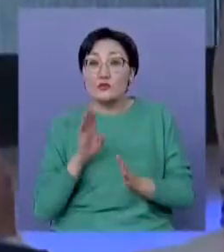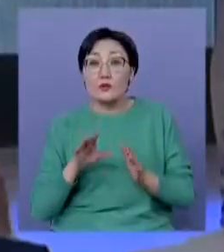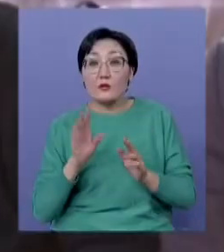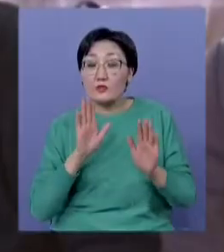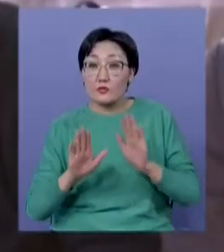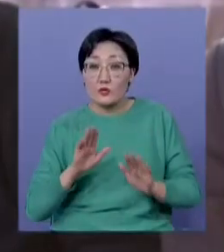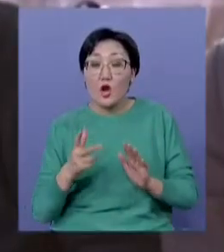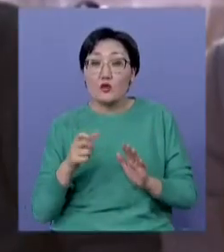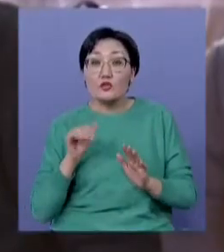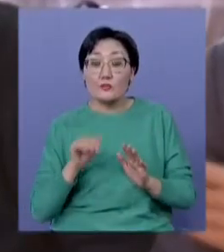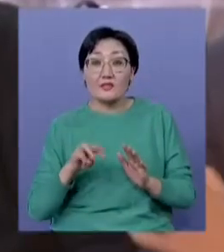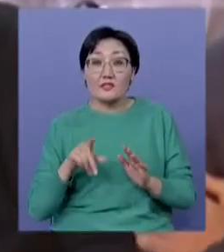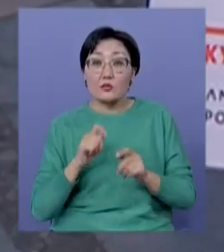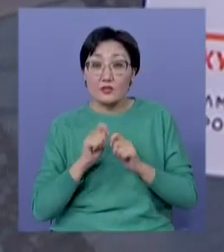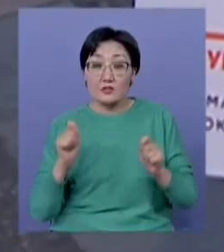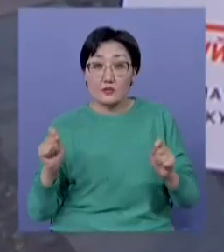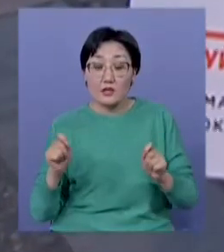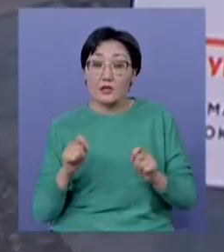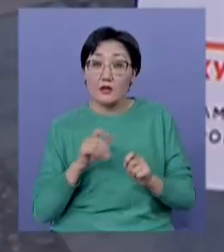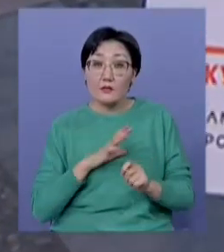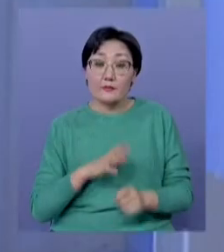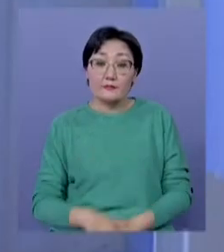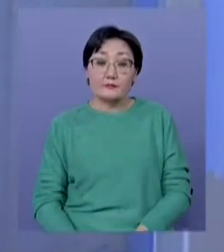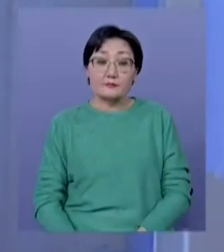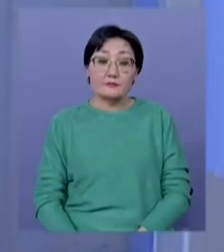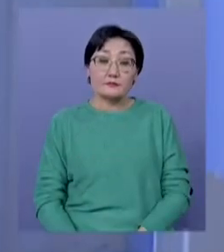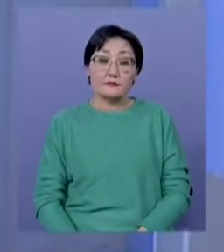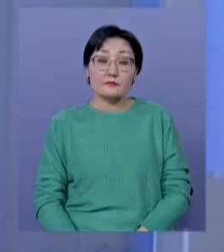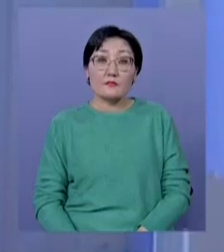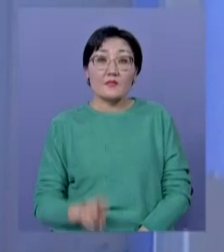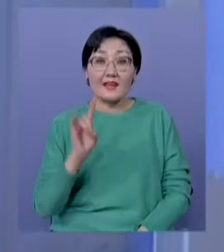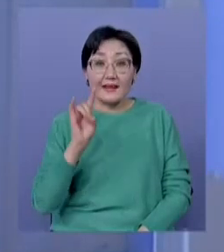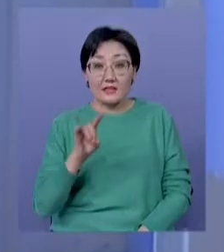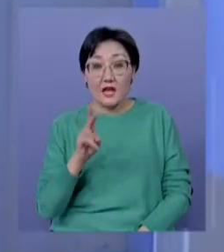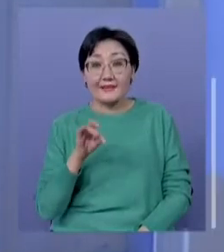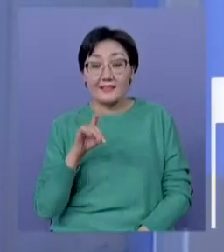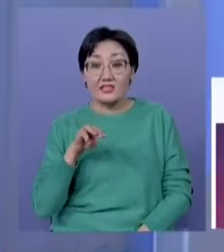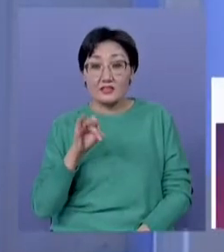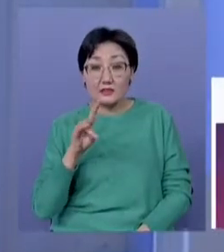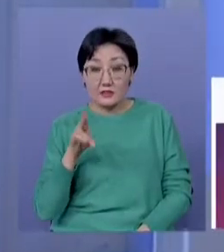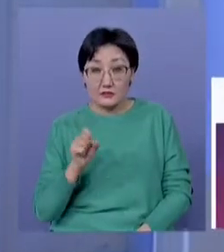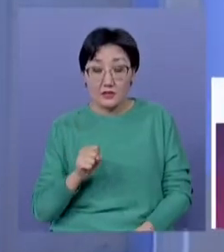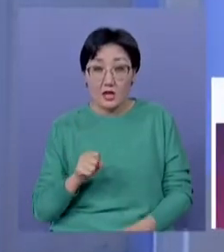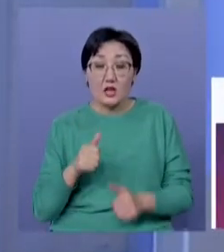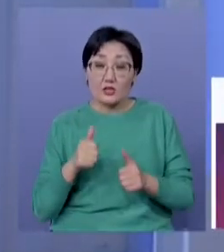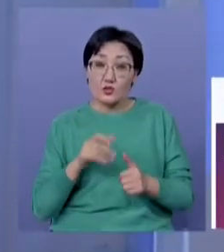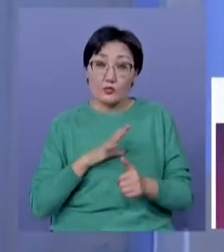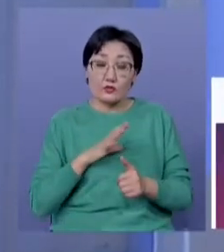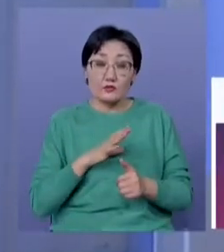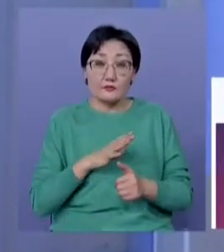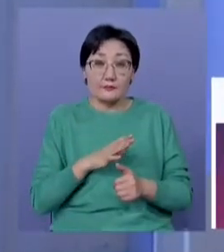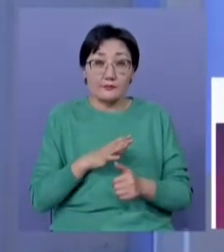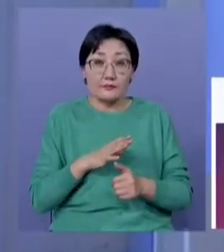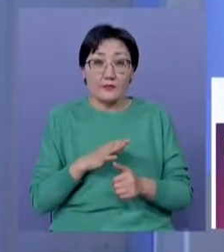теңгелік ынталандыру сыйлығы номинацияларымен марапатталды. Картинка дейді ғой, картинканың жақсы болуына соған